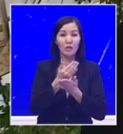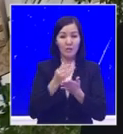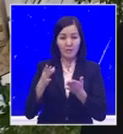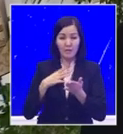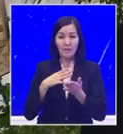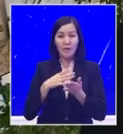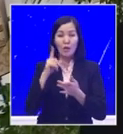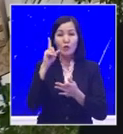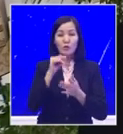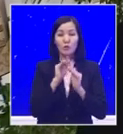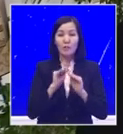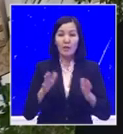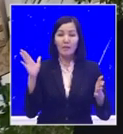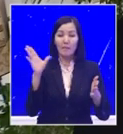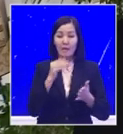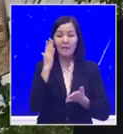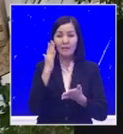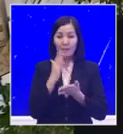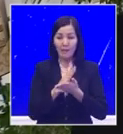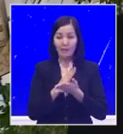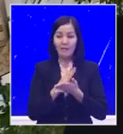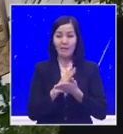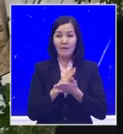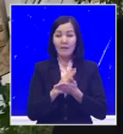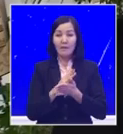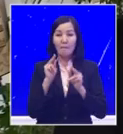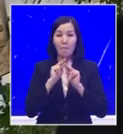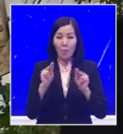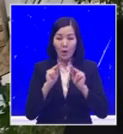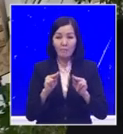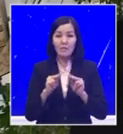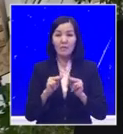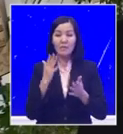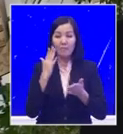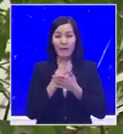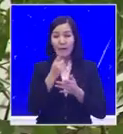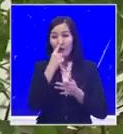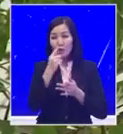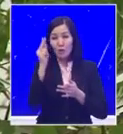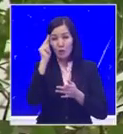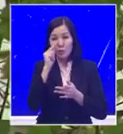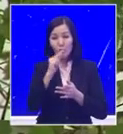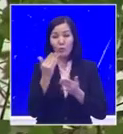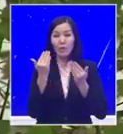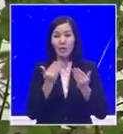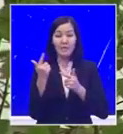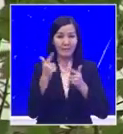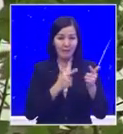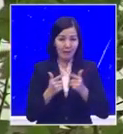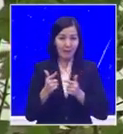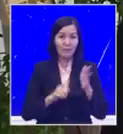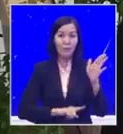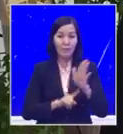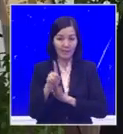бәрі оқушыда сондай жағдай бар екенін білдік. Мұғалімдерде де осы қашықтыққа оқытуға қазіргі уақытта дайындалып жатыр.